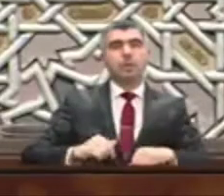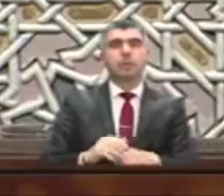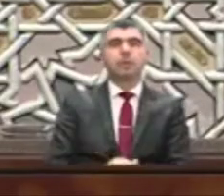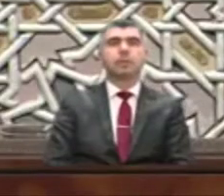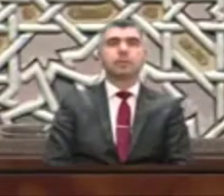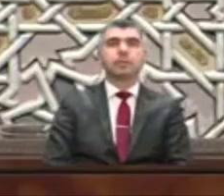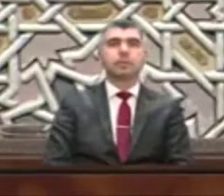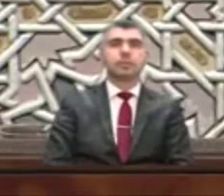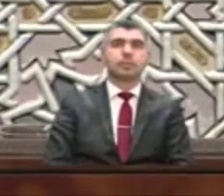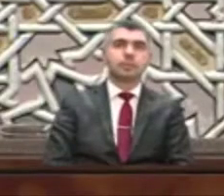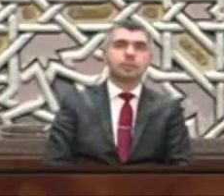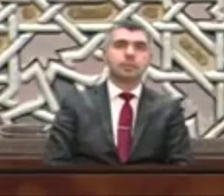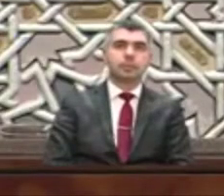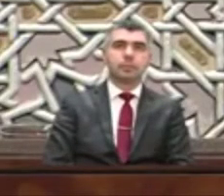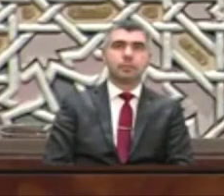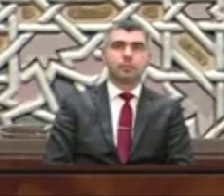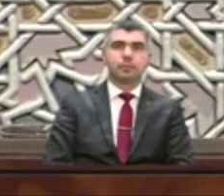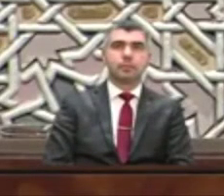شكرا سي النائب محترم.